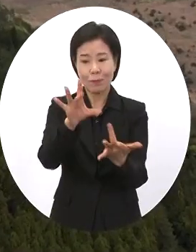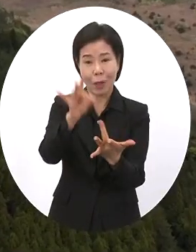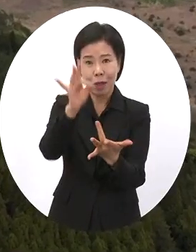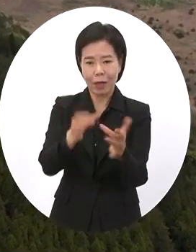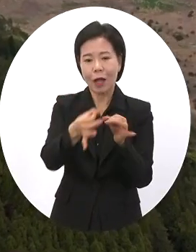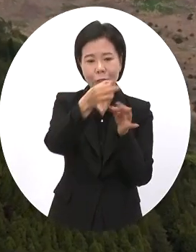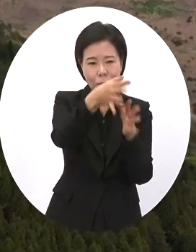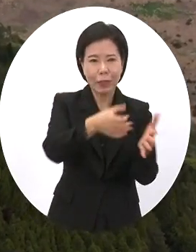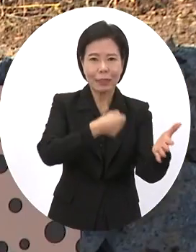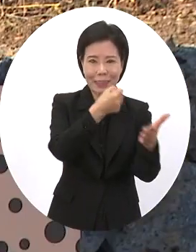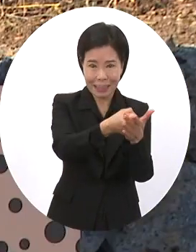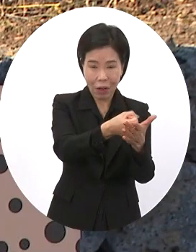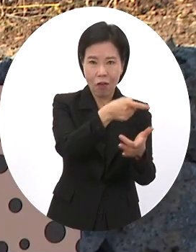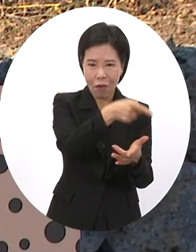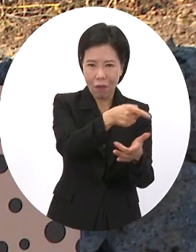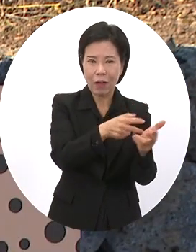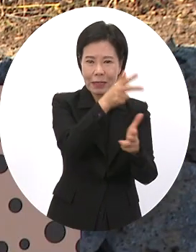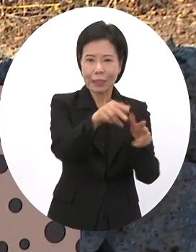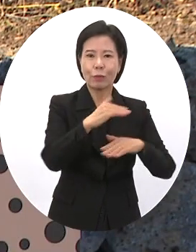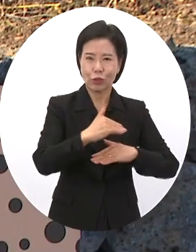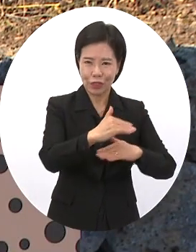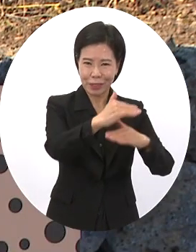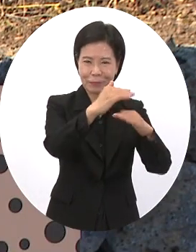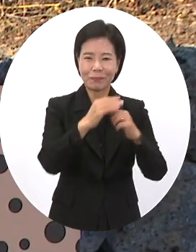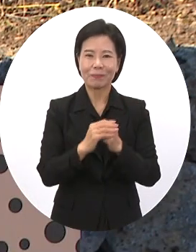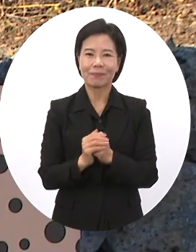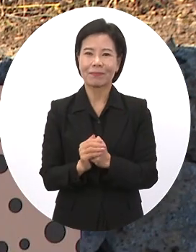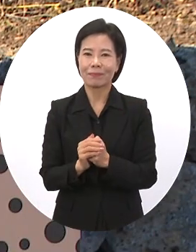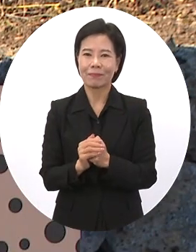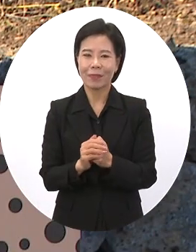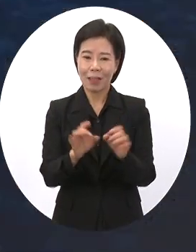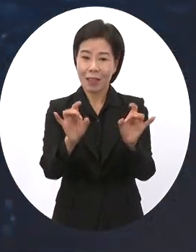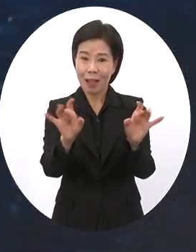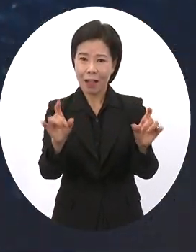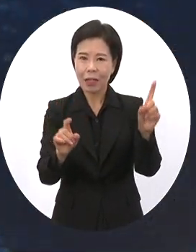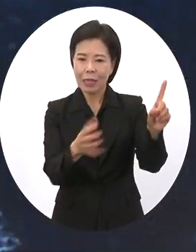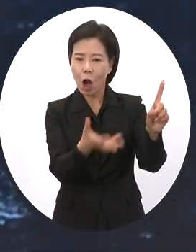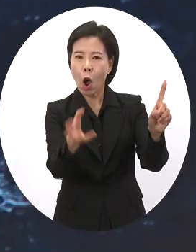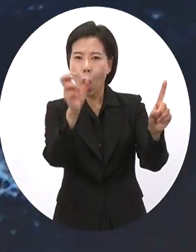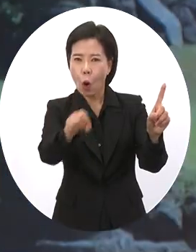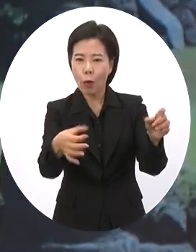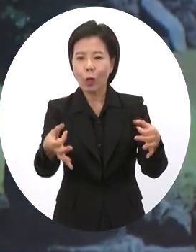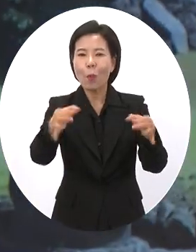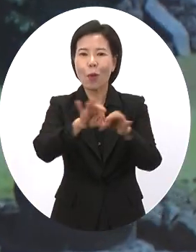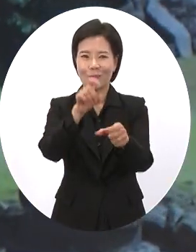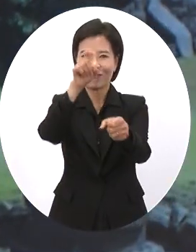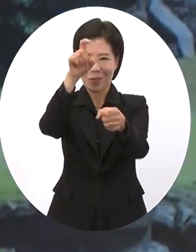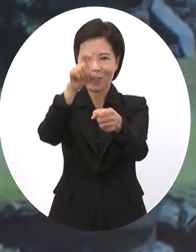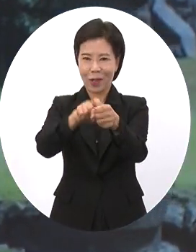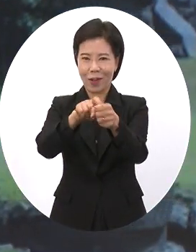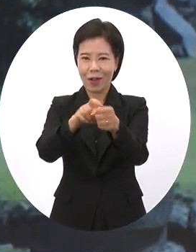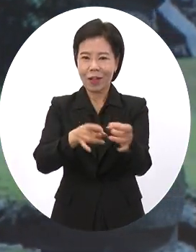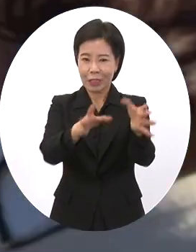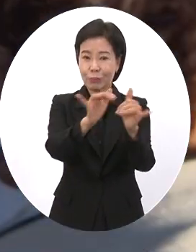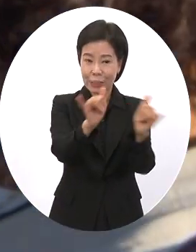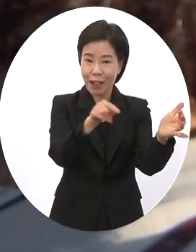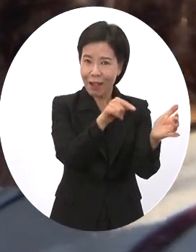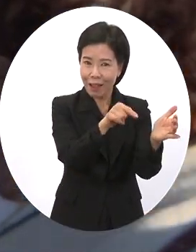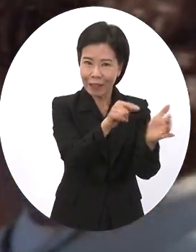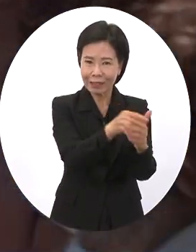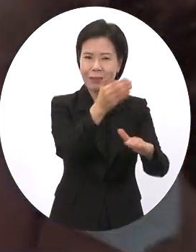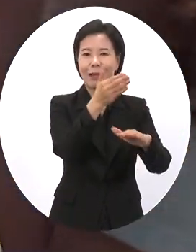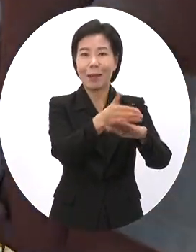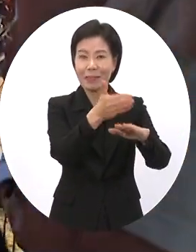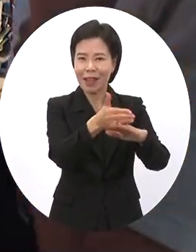선택해 기부하는 지정기부 사업으로 추진하는데요. 각각 1억 원의 모금을 목표로 하며